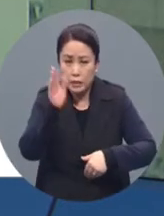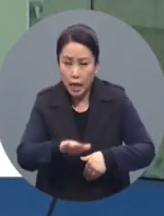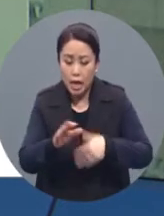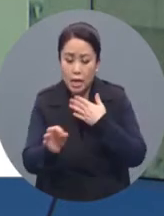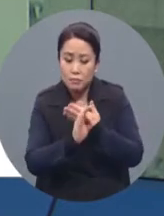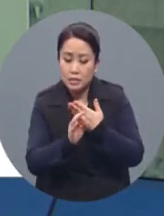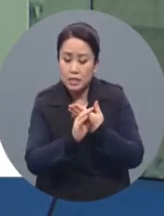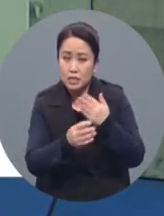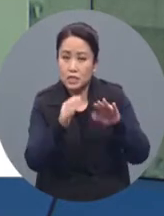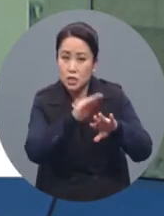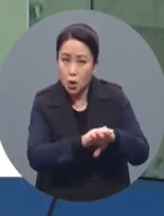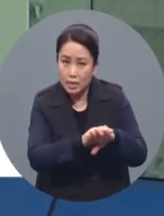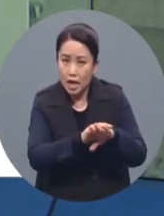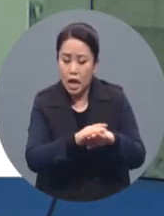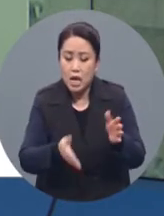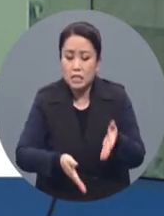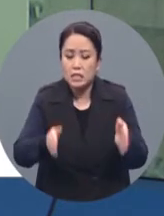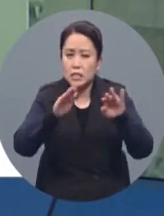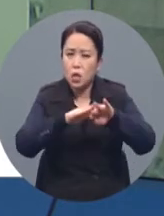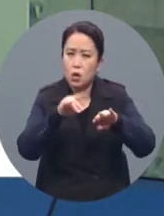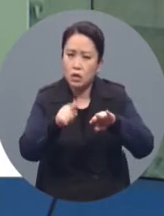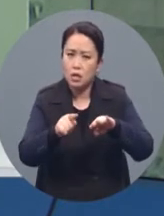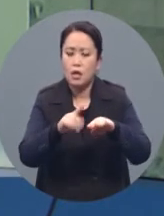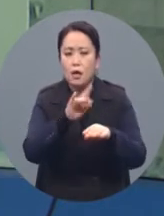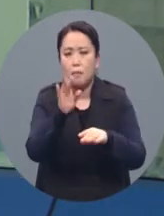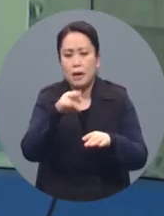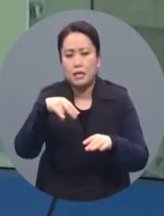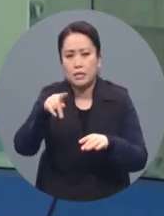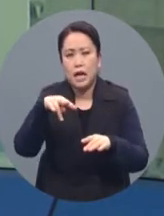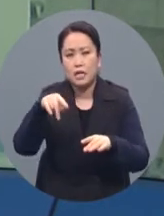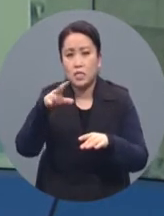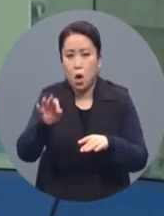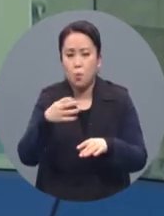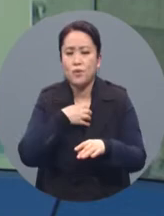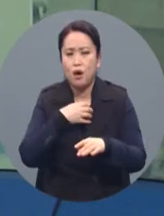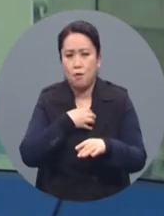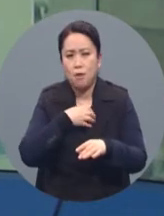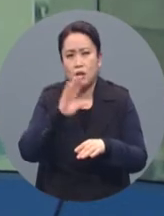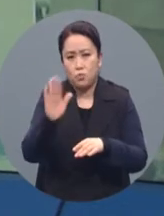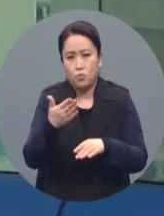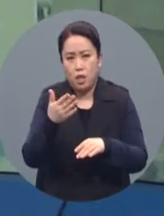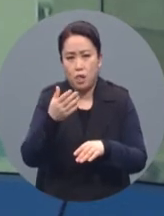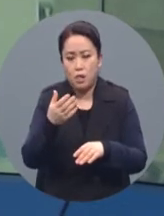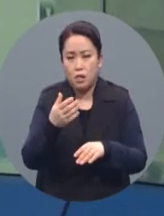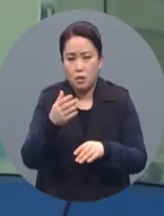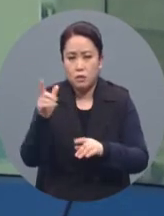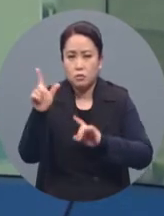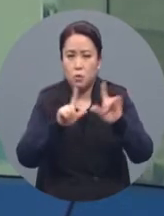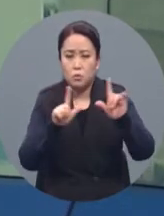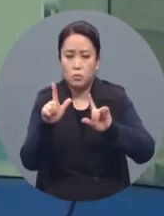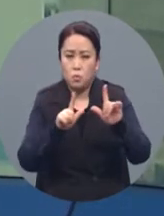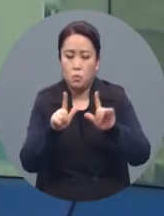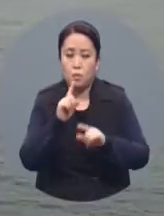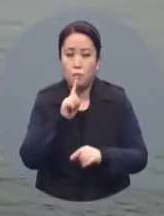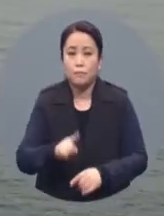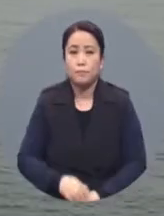방사성 패기 장이 된 위험에 넣었습니다 어찌된 일인지 뉴 재민 기자가 보도합니다